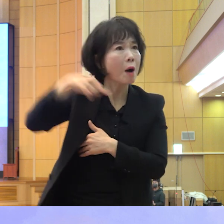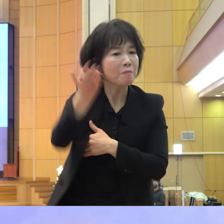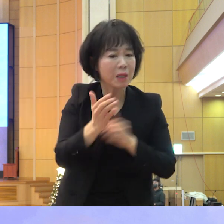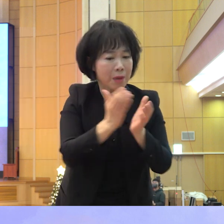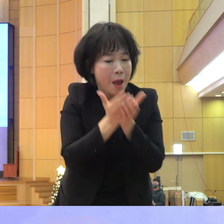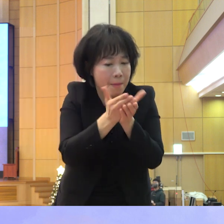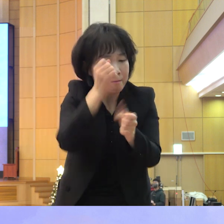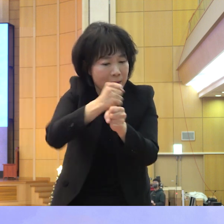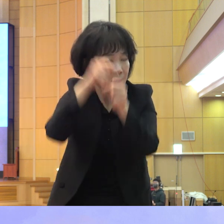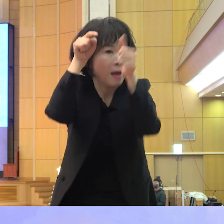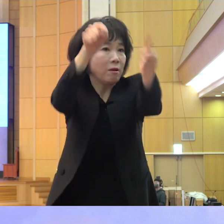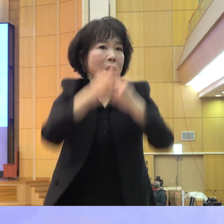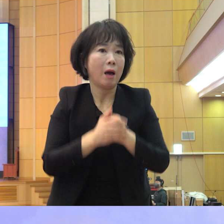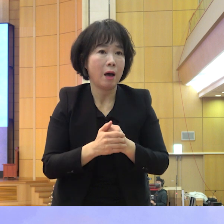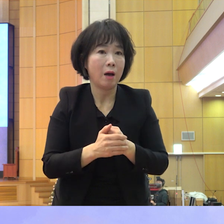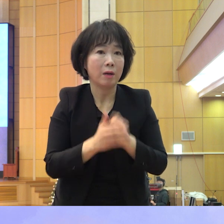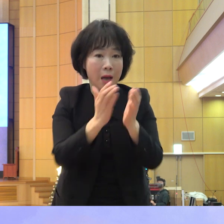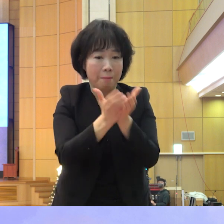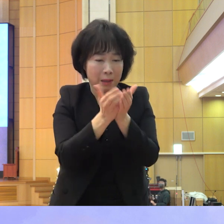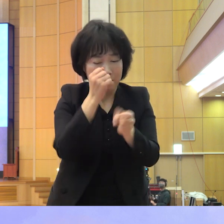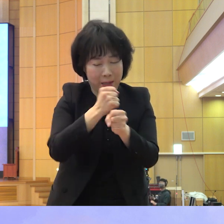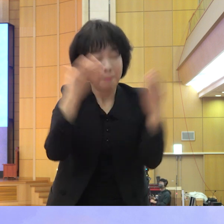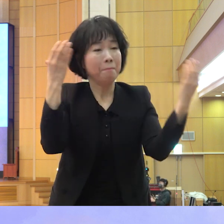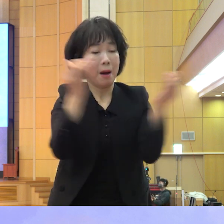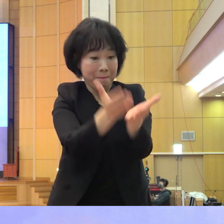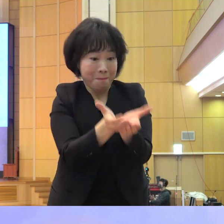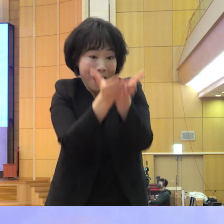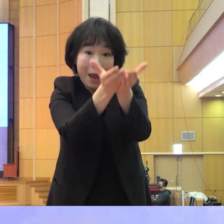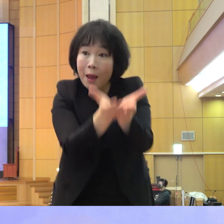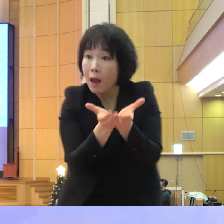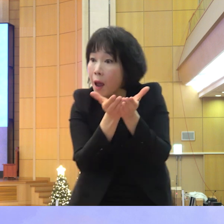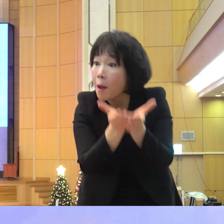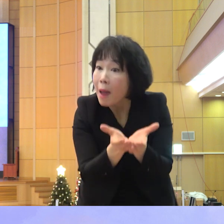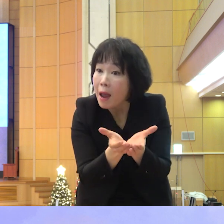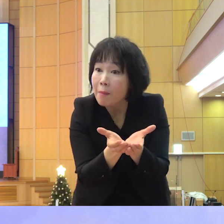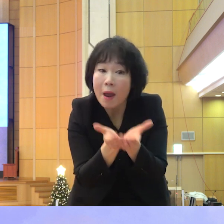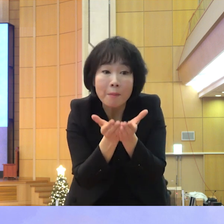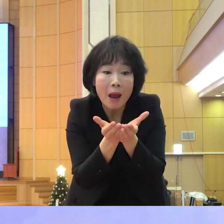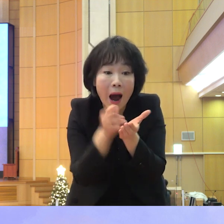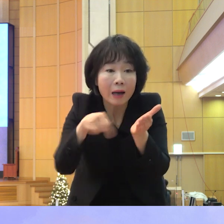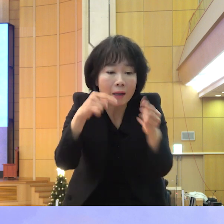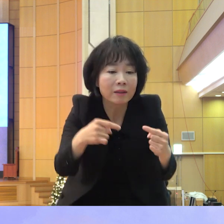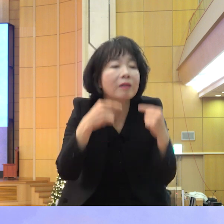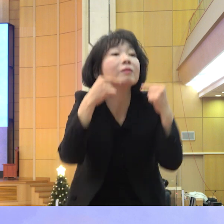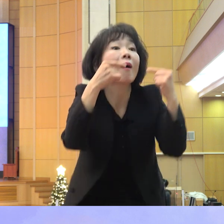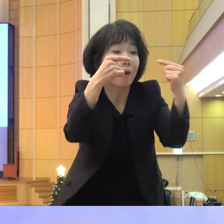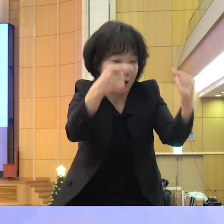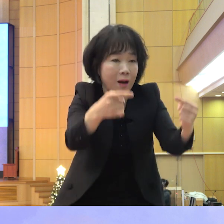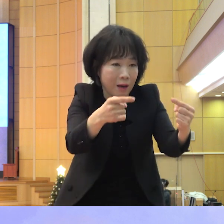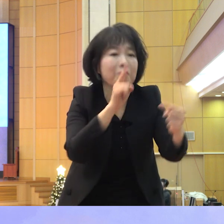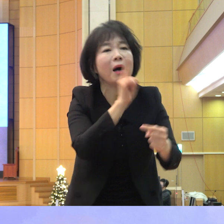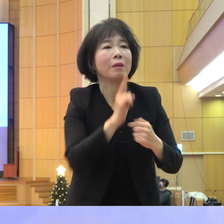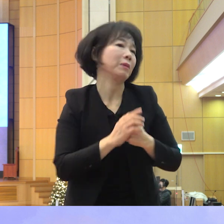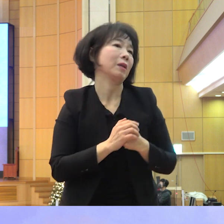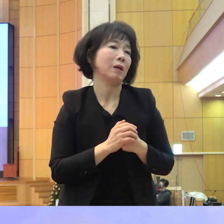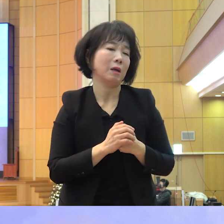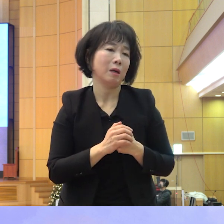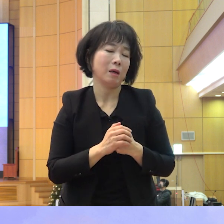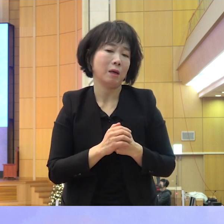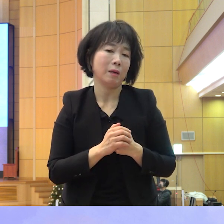들어가라. 내가 이 세대에 내 앞에서, 하나님